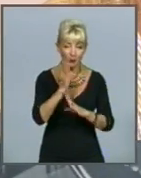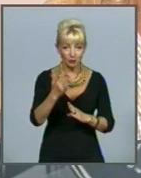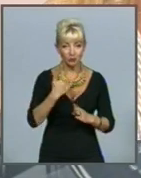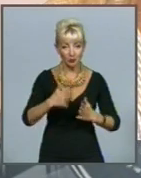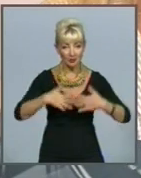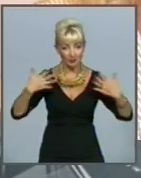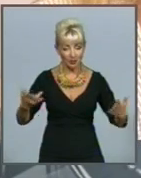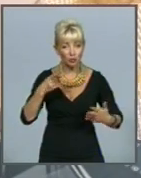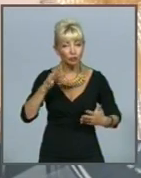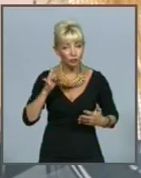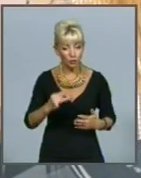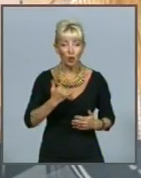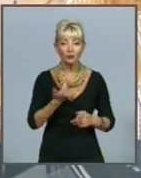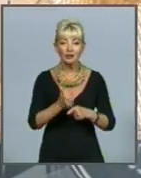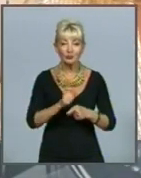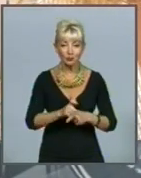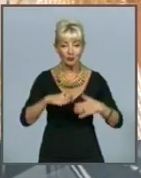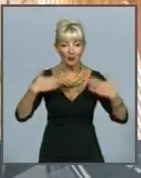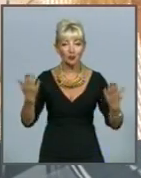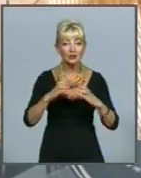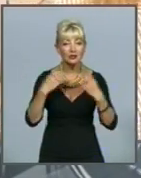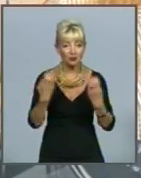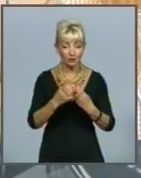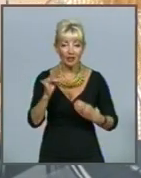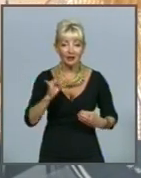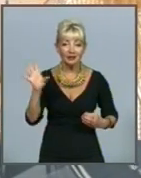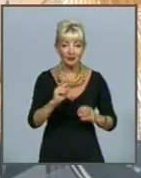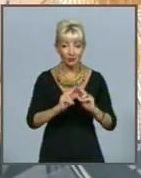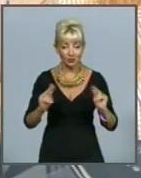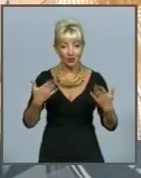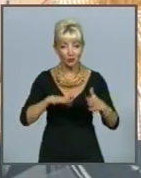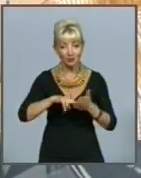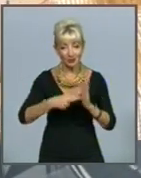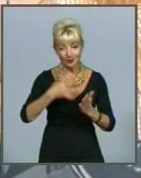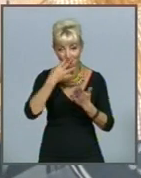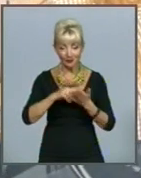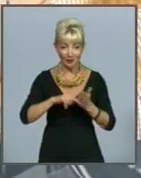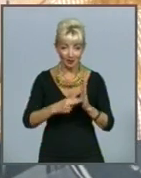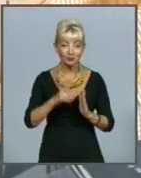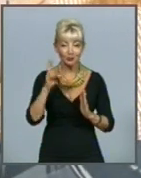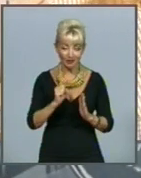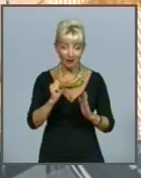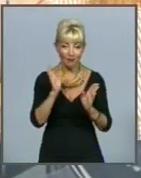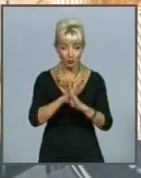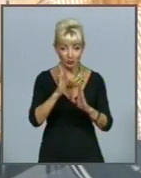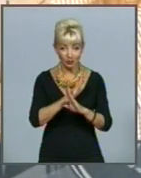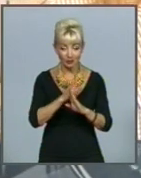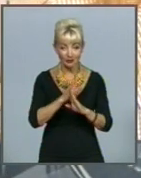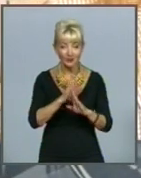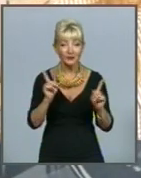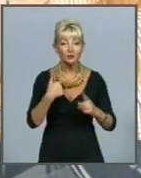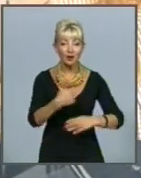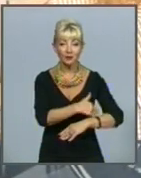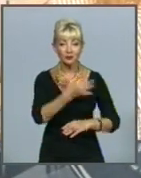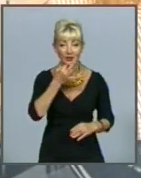нас дуже великий стадіон, і всі вчителі вже планують свою роботу саме на свіжому повітрі. Ще я хочу сказати, що ми в